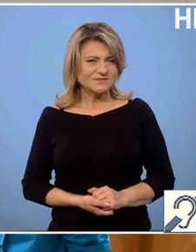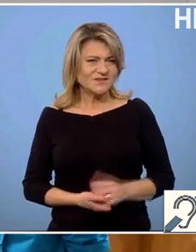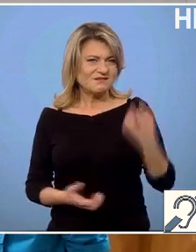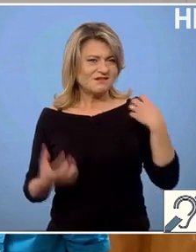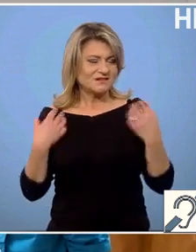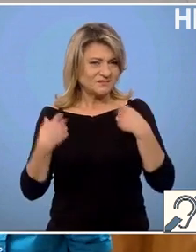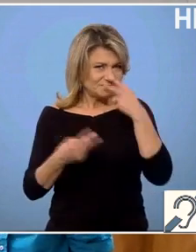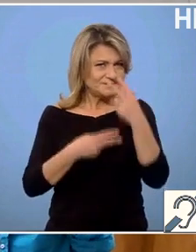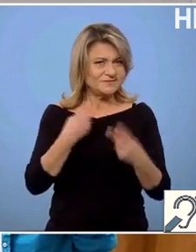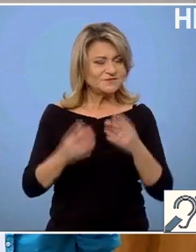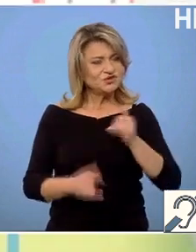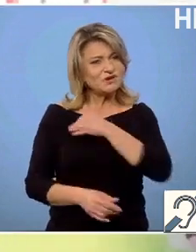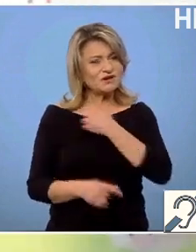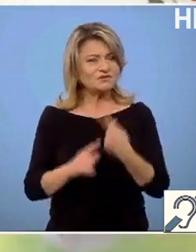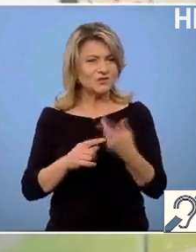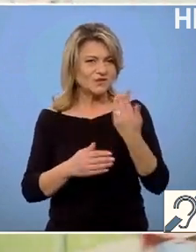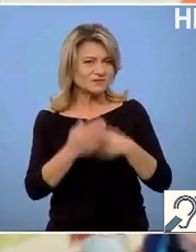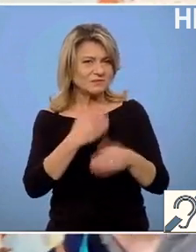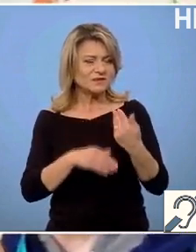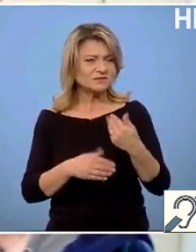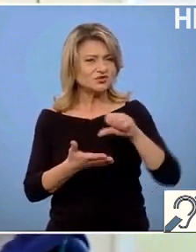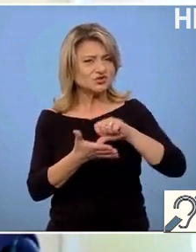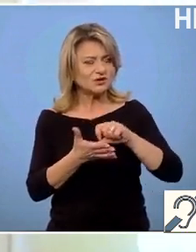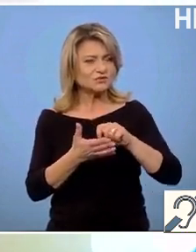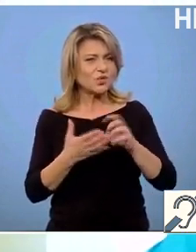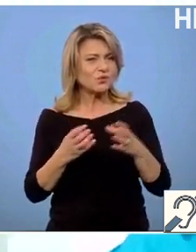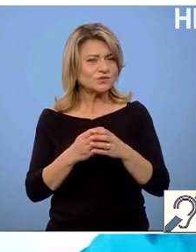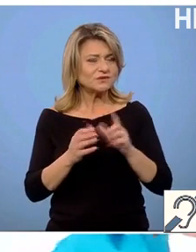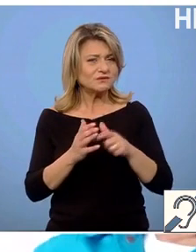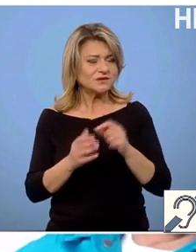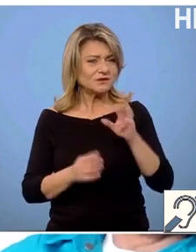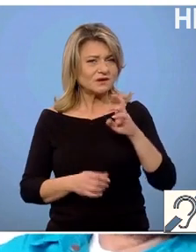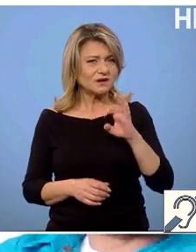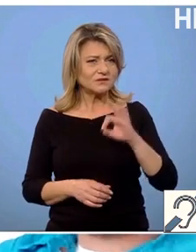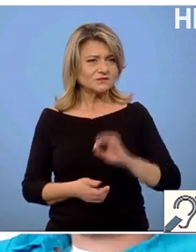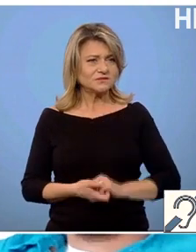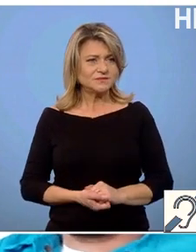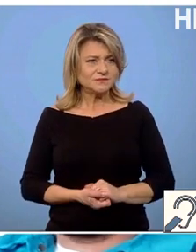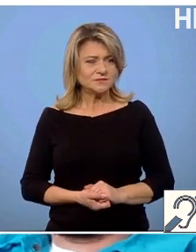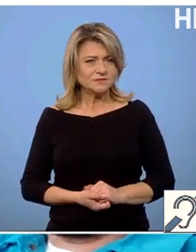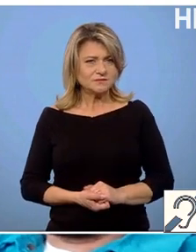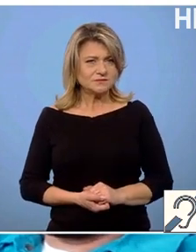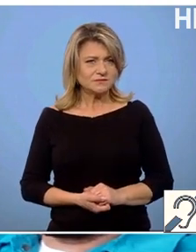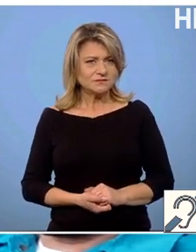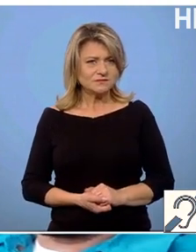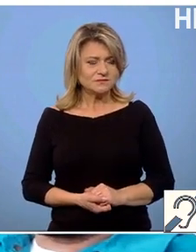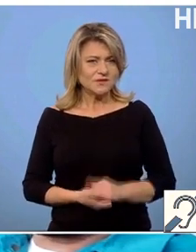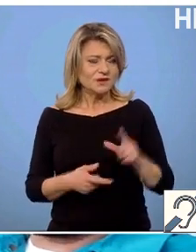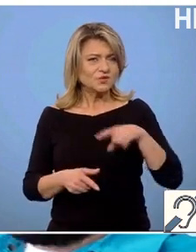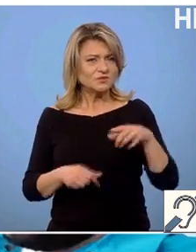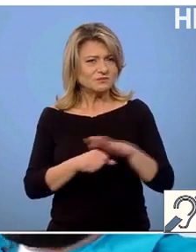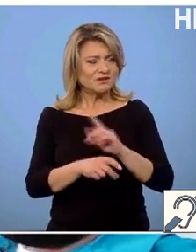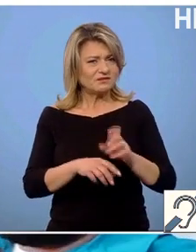Artistul i-a vizitat și pe elevii cu dizabilități de la Centrul Comunitar Integrat. A fost un roller coaster așa de